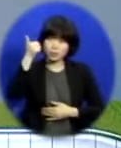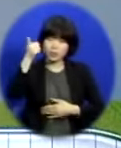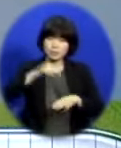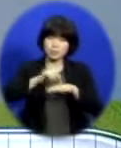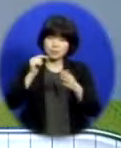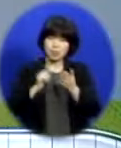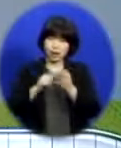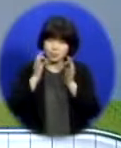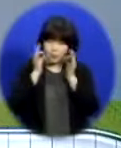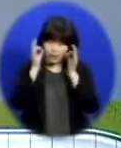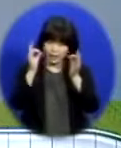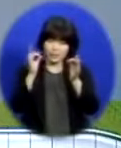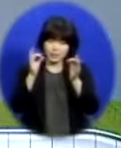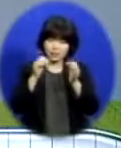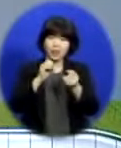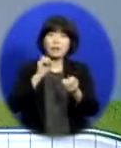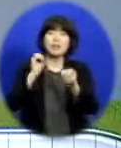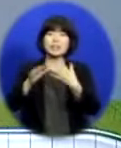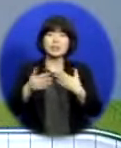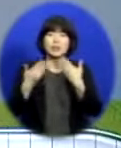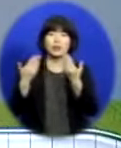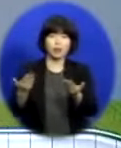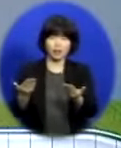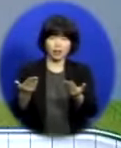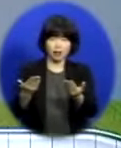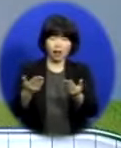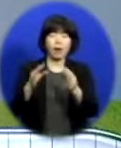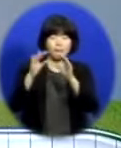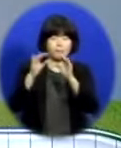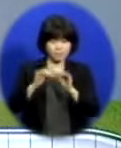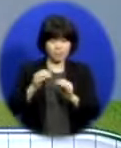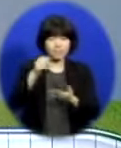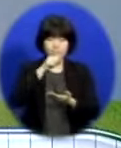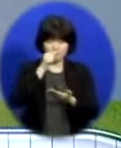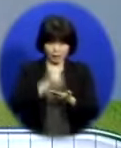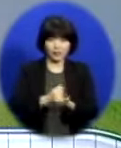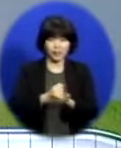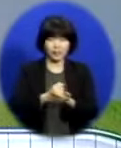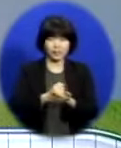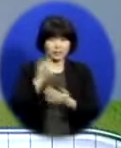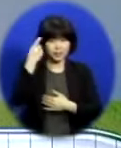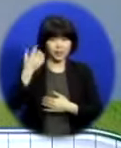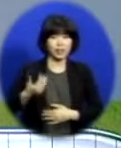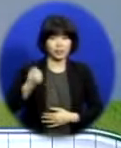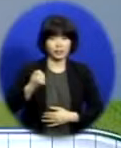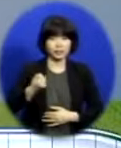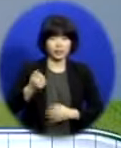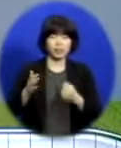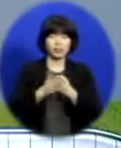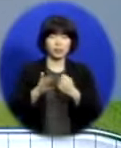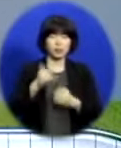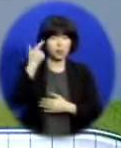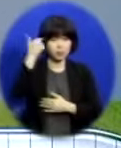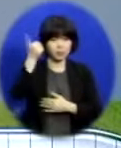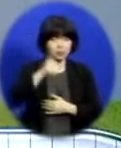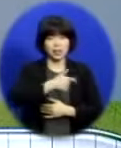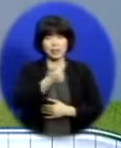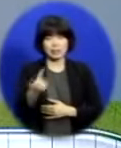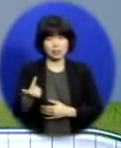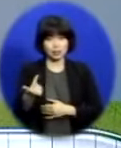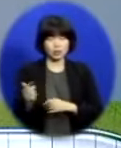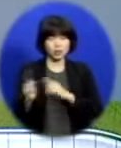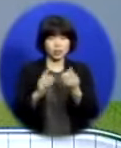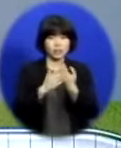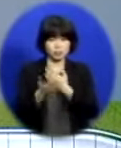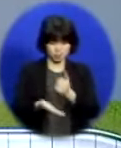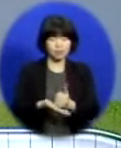간절함에 응답해야 마땅하다는 생각이 들었습니다 그래서 제가 목사님께 제가 전역 집회를 섬기겠습니다